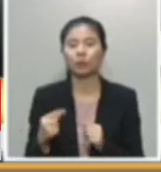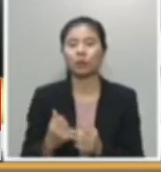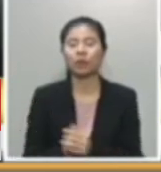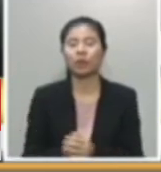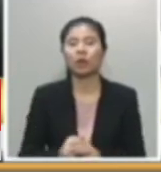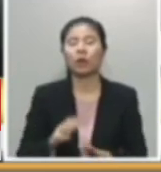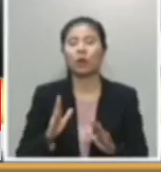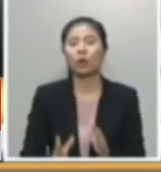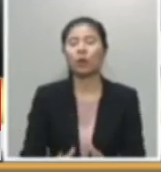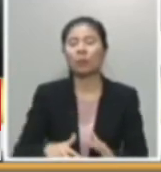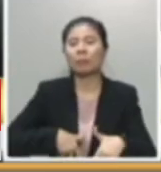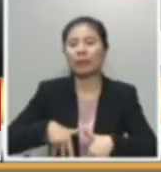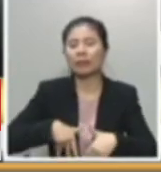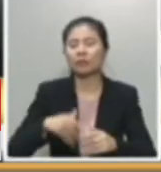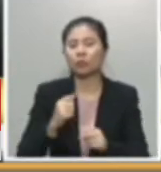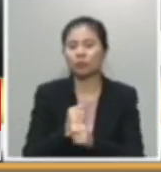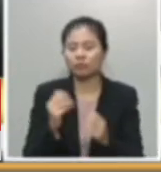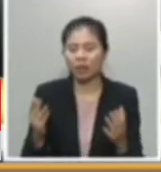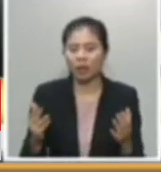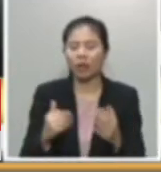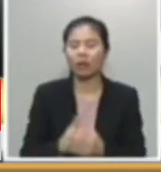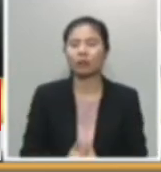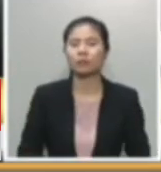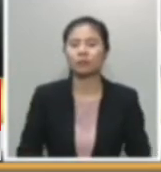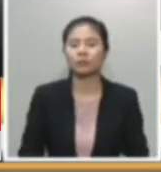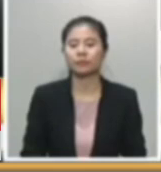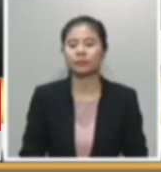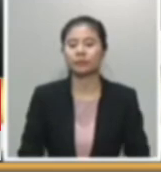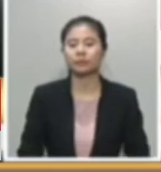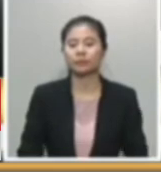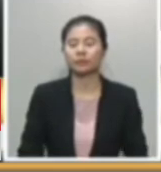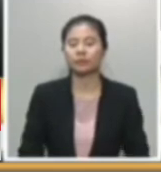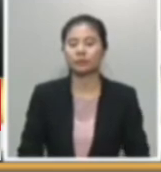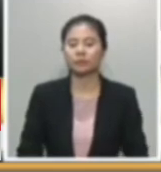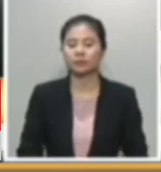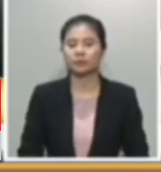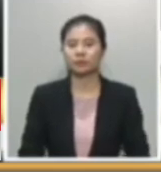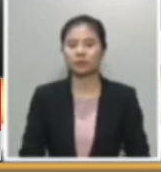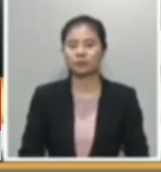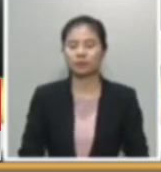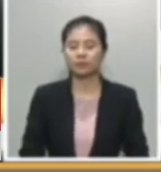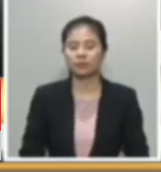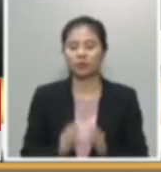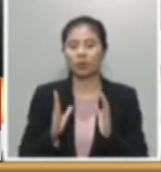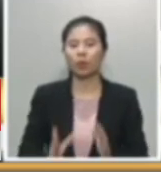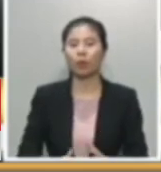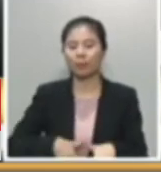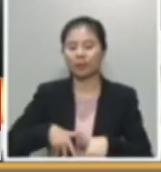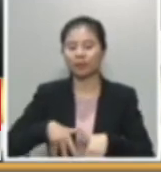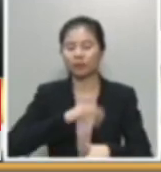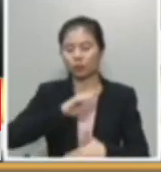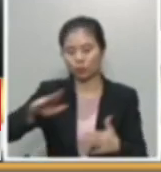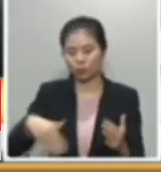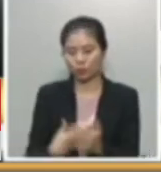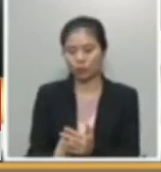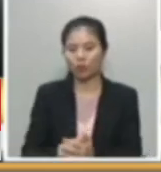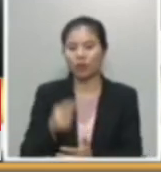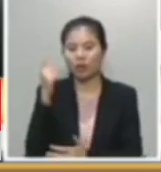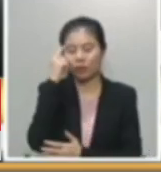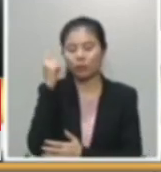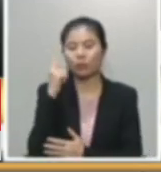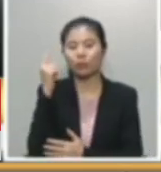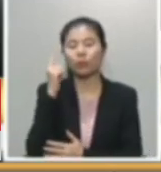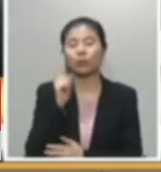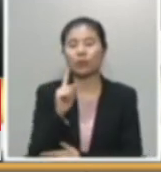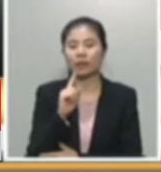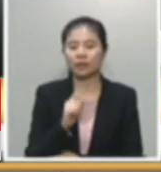ชาชนหรือไม่อย่างไรท่านประธานที่เคารพคะประชาชนทุกคนรู้คำตอบแล้ว